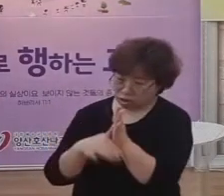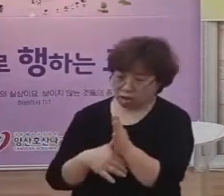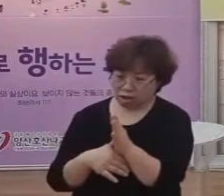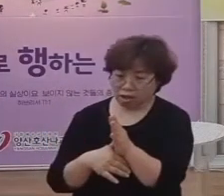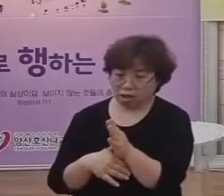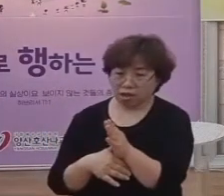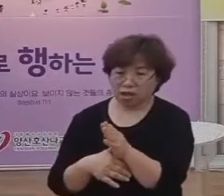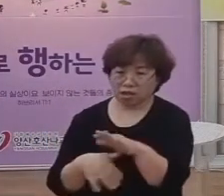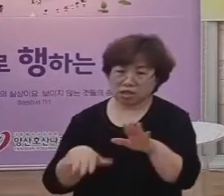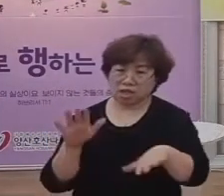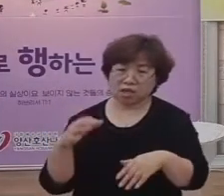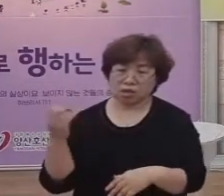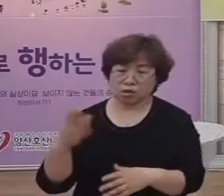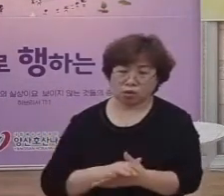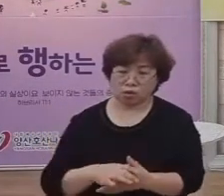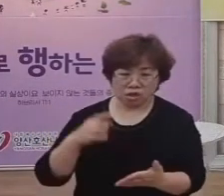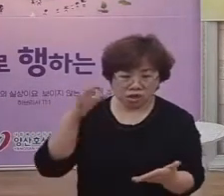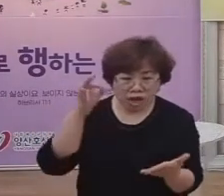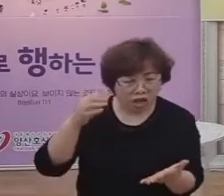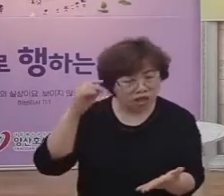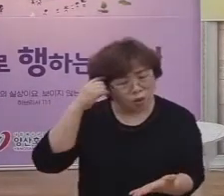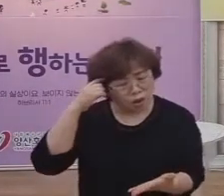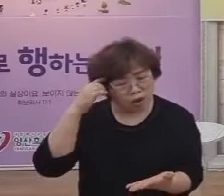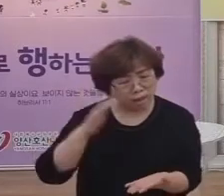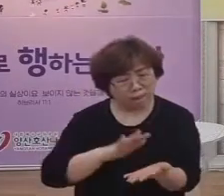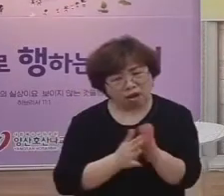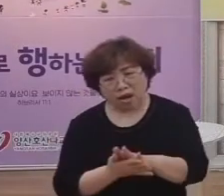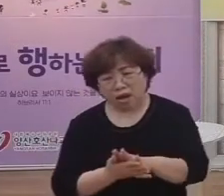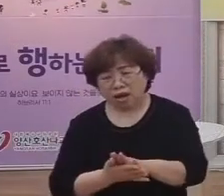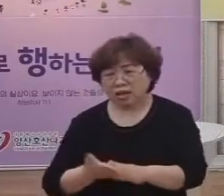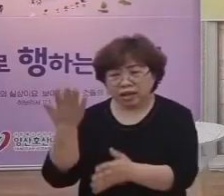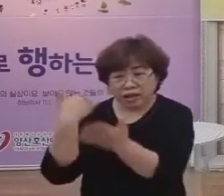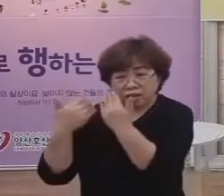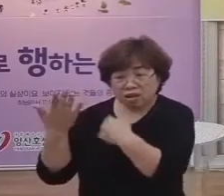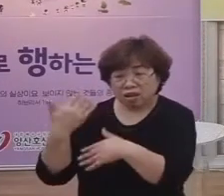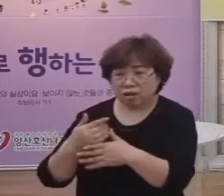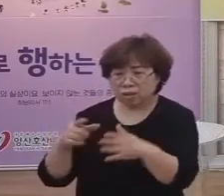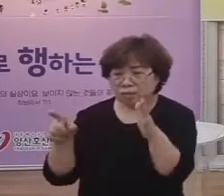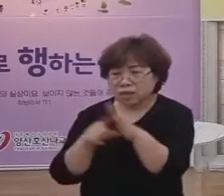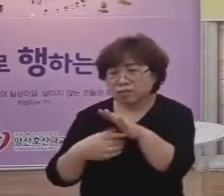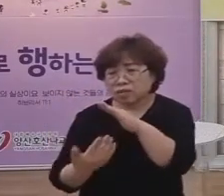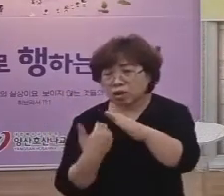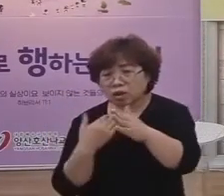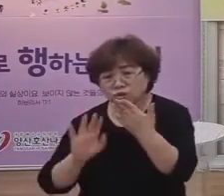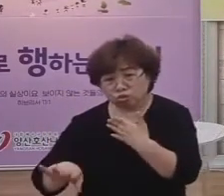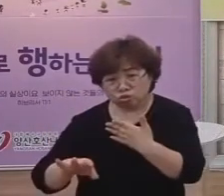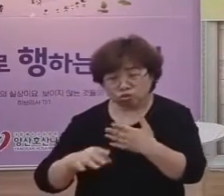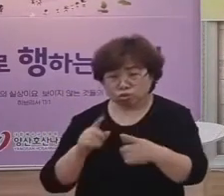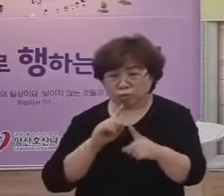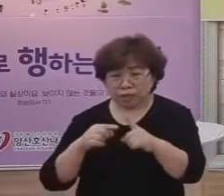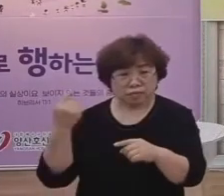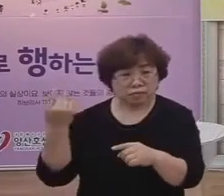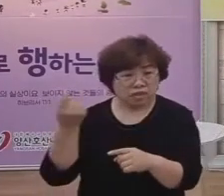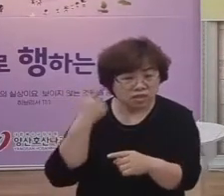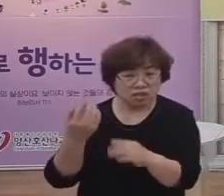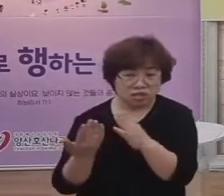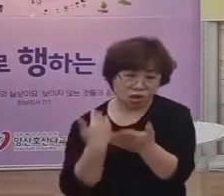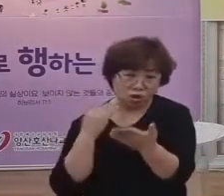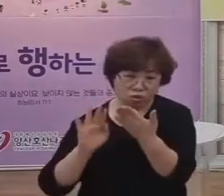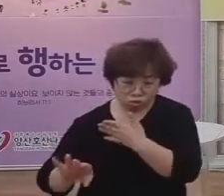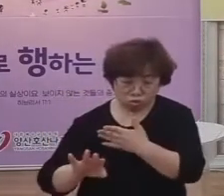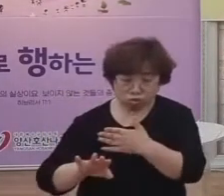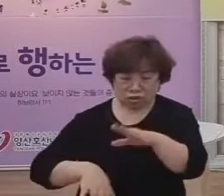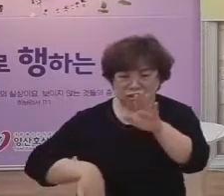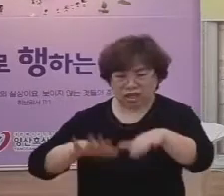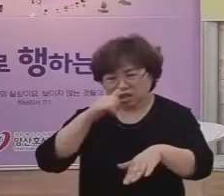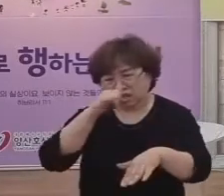또 우리 가치관, 정말 옛날에 내가 알던 그 가치관이 바뀌어서 날마다 갱신되고 내가 말씀 앞에서